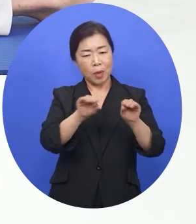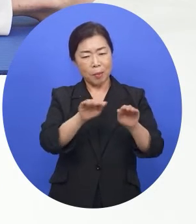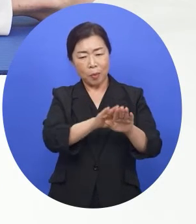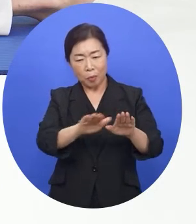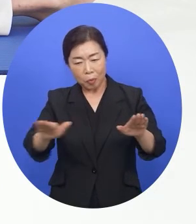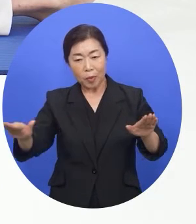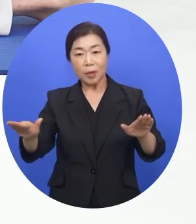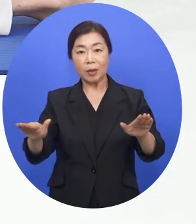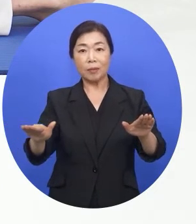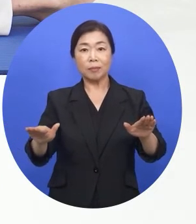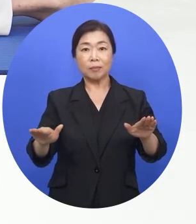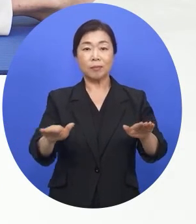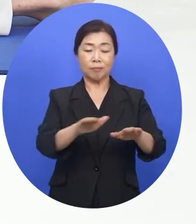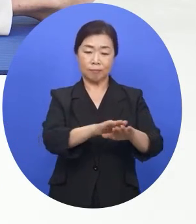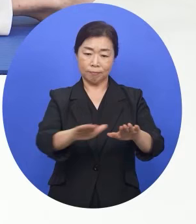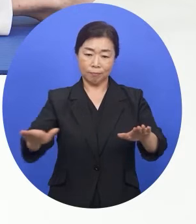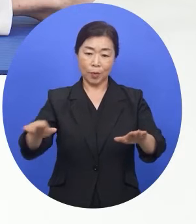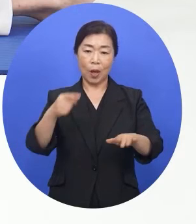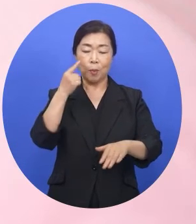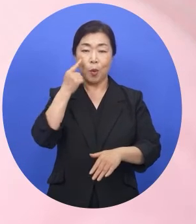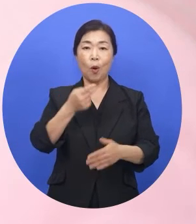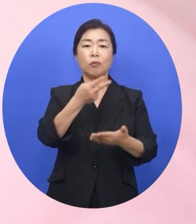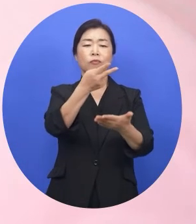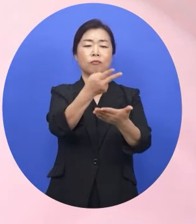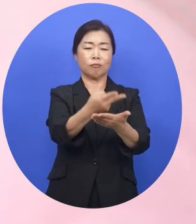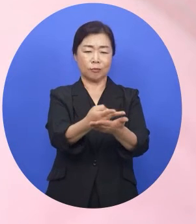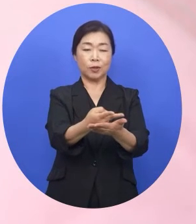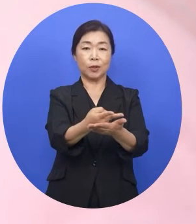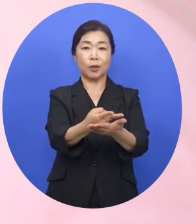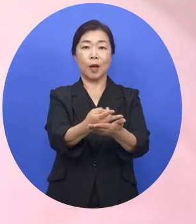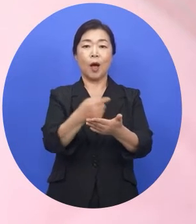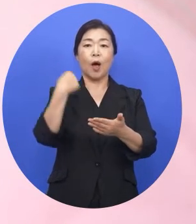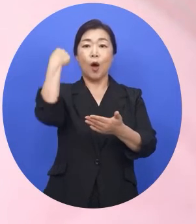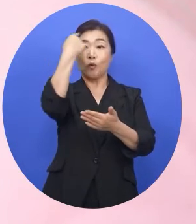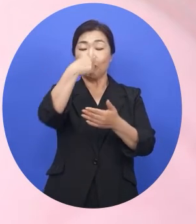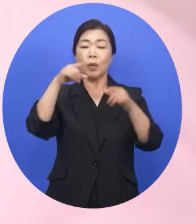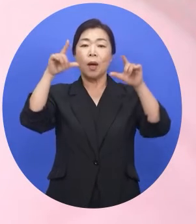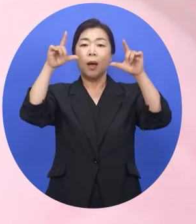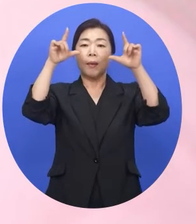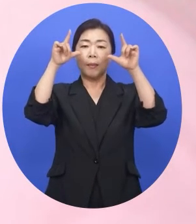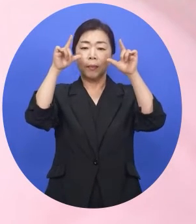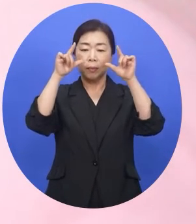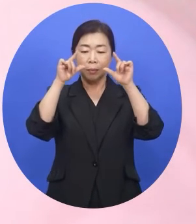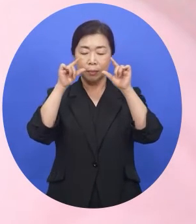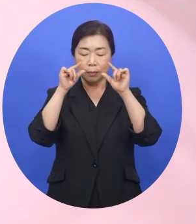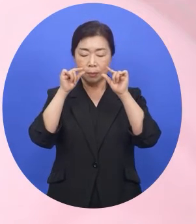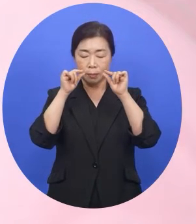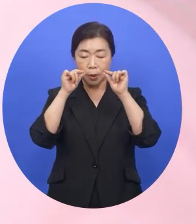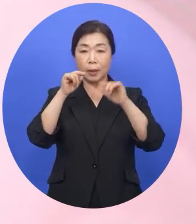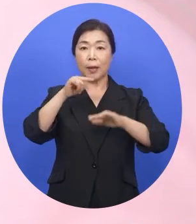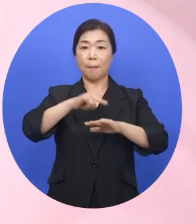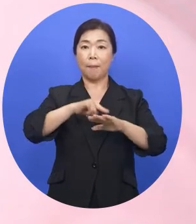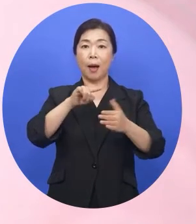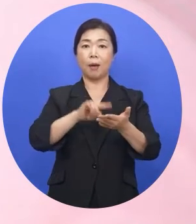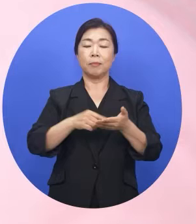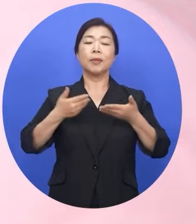깔개를 놓고 누워주세요. 눈을 지그시 감으며 마음을 가라앉혀